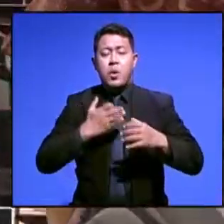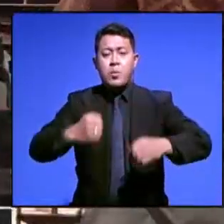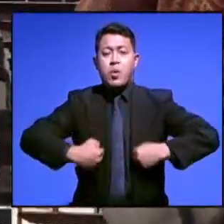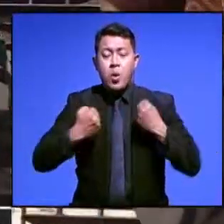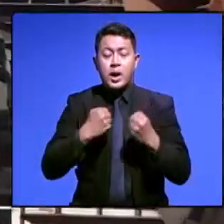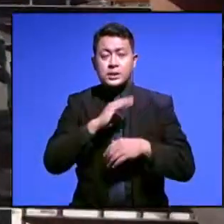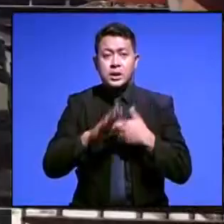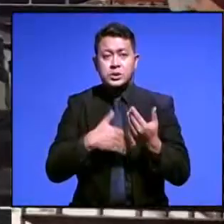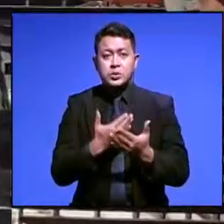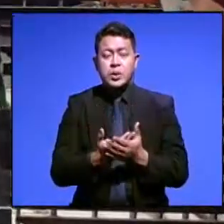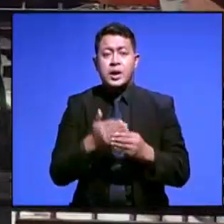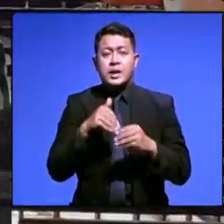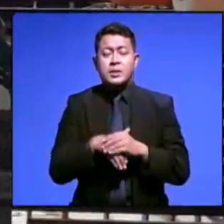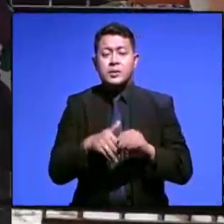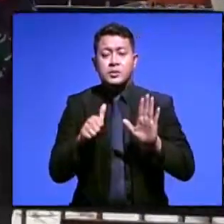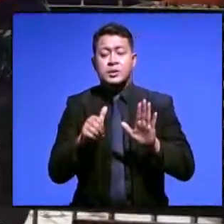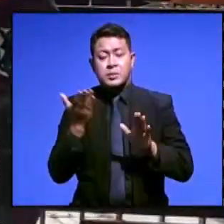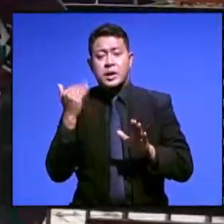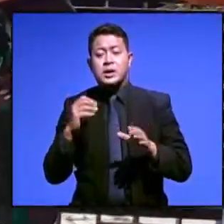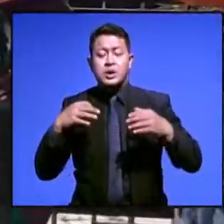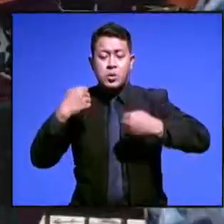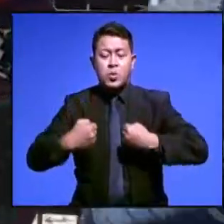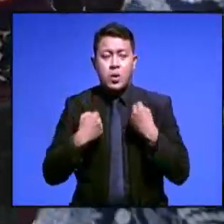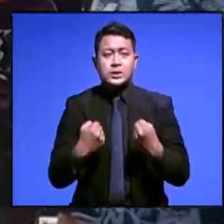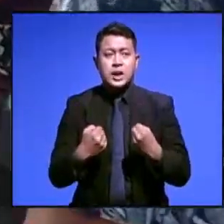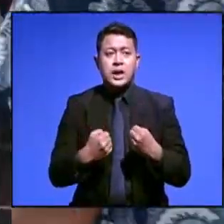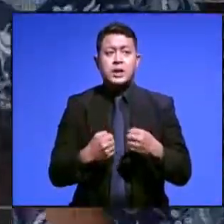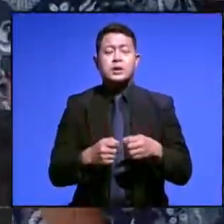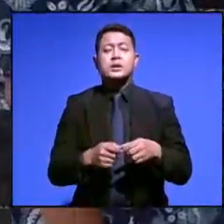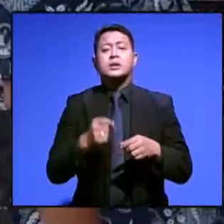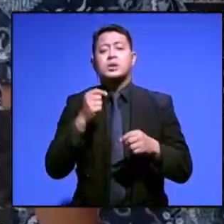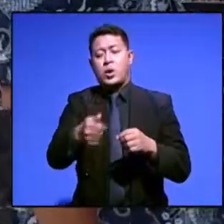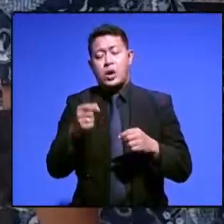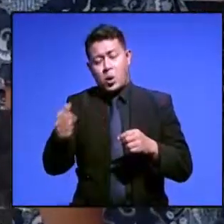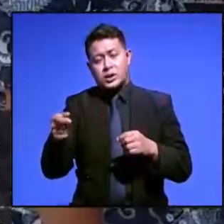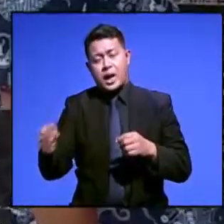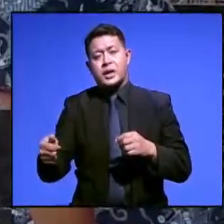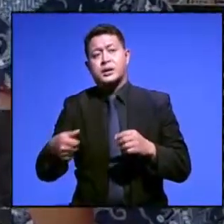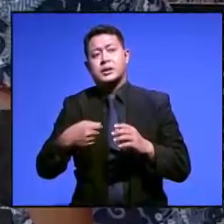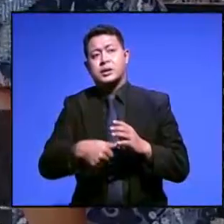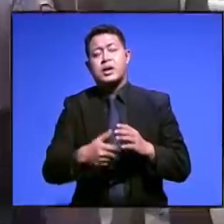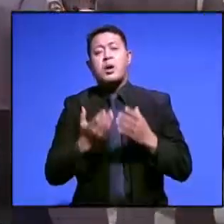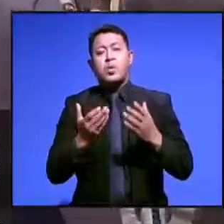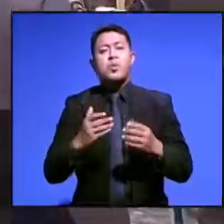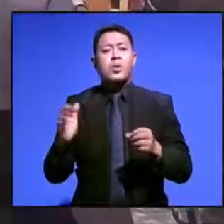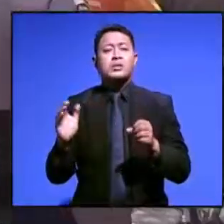semuanya. Termasuk yang 6 tadi, dia kuasai semua, dikontrak-kontrakin. Jadi permohonannya tidak